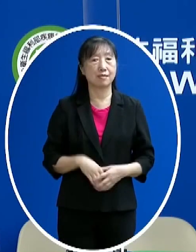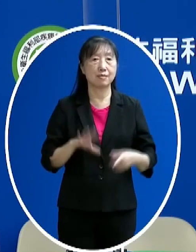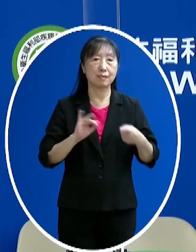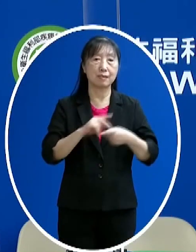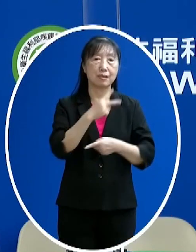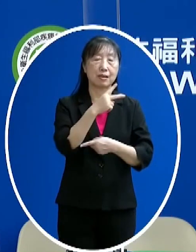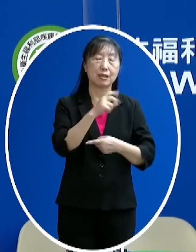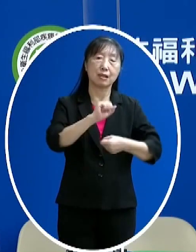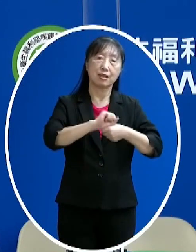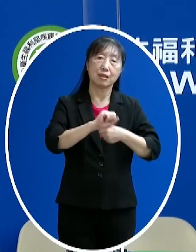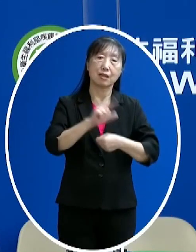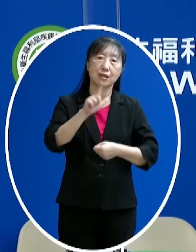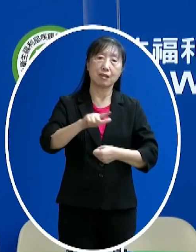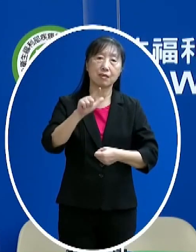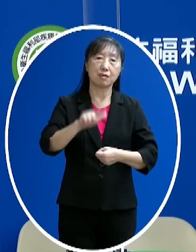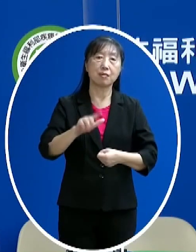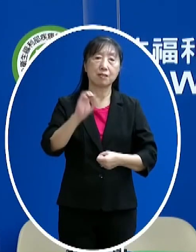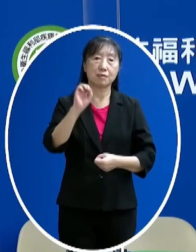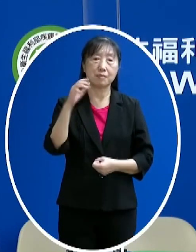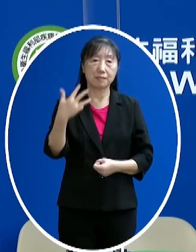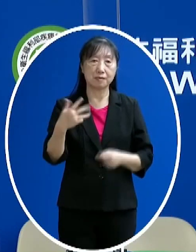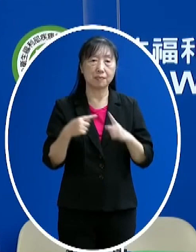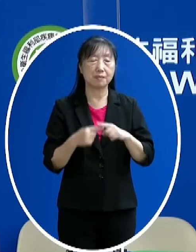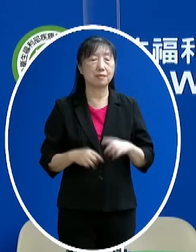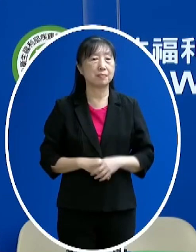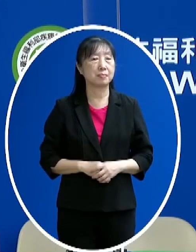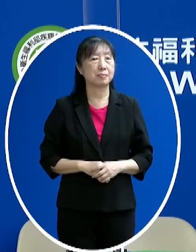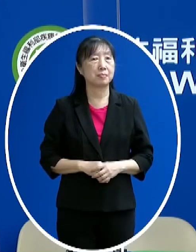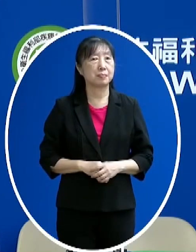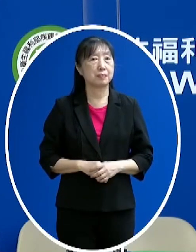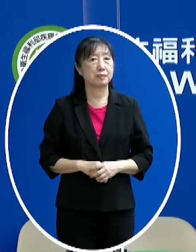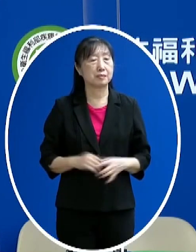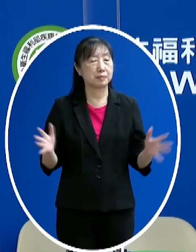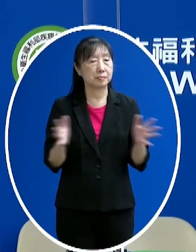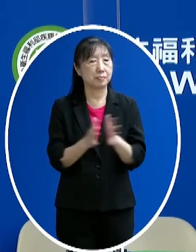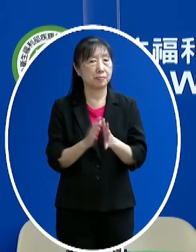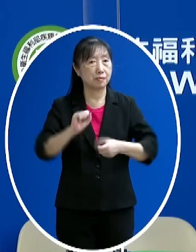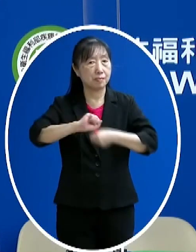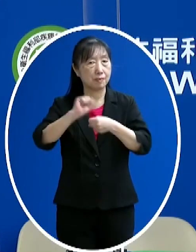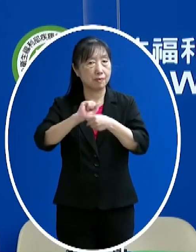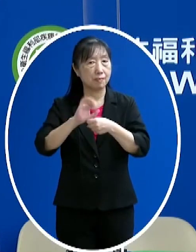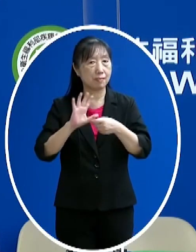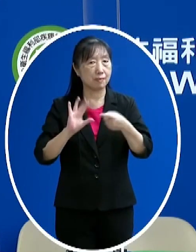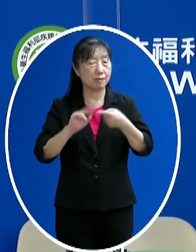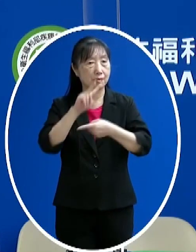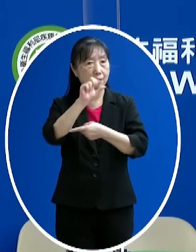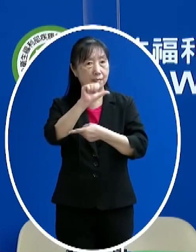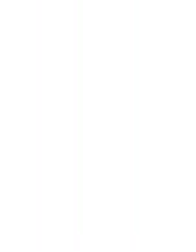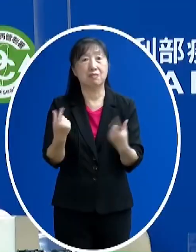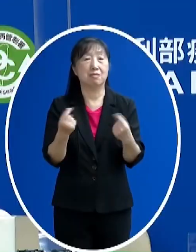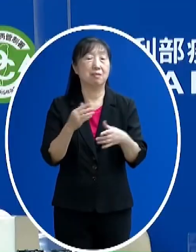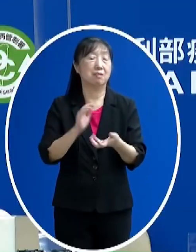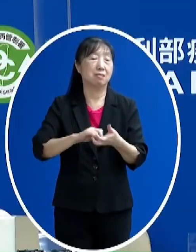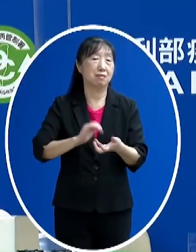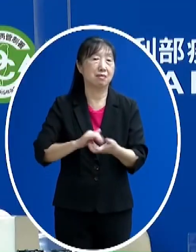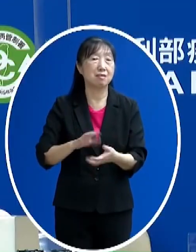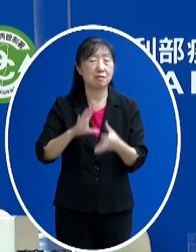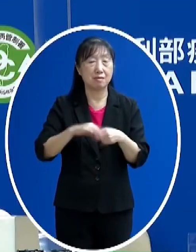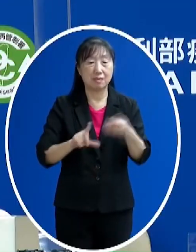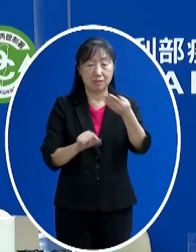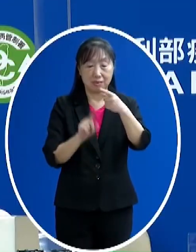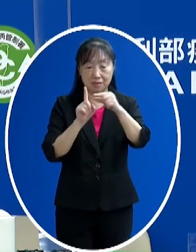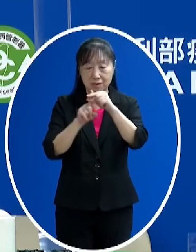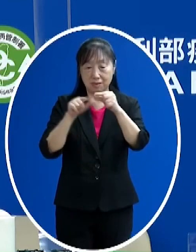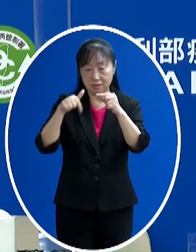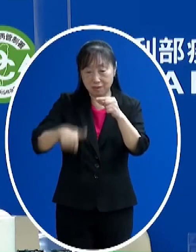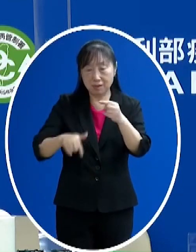增加了6908人啊，那总共上升的比例是25.6%。九月中下旬即使